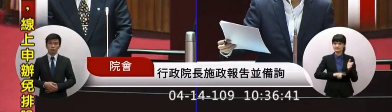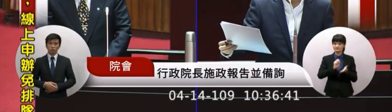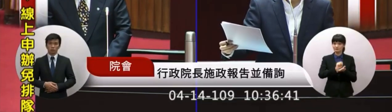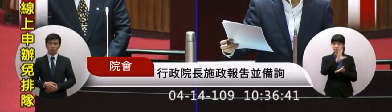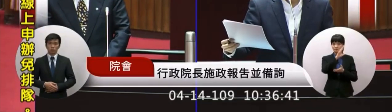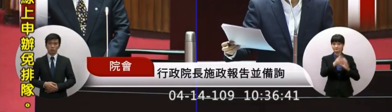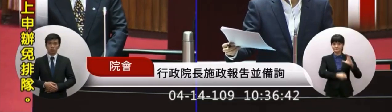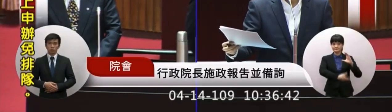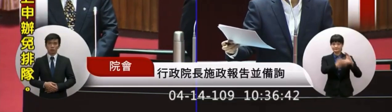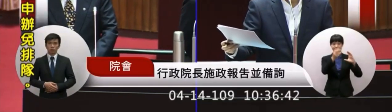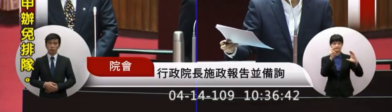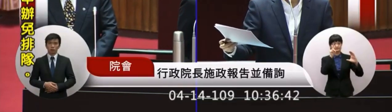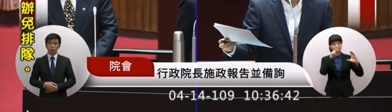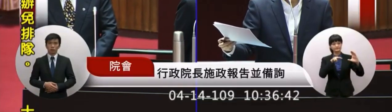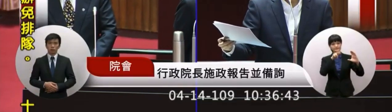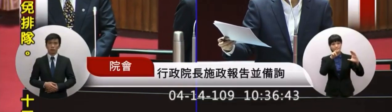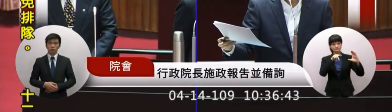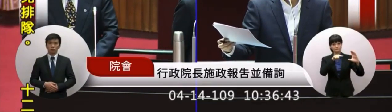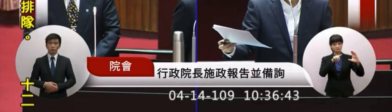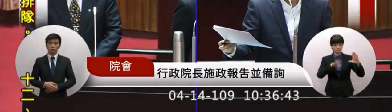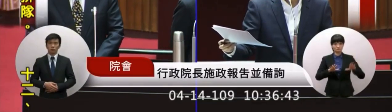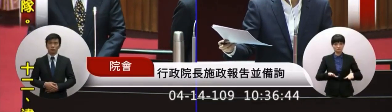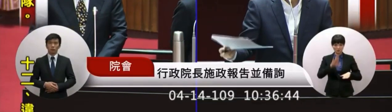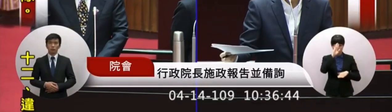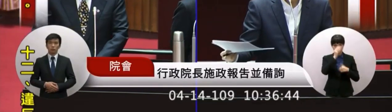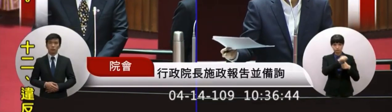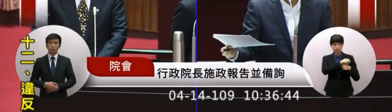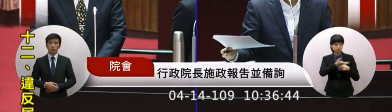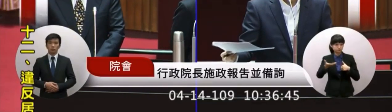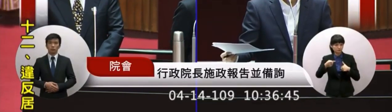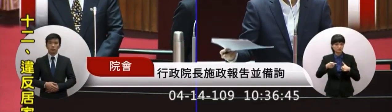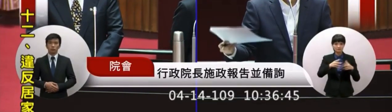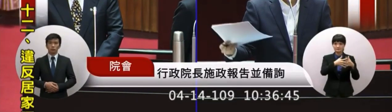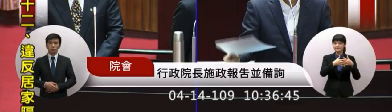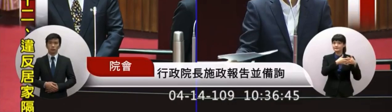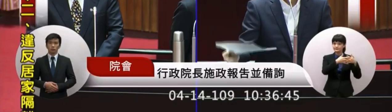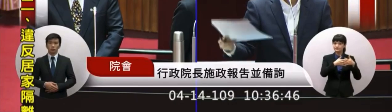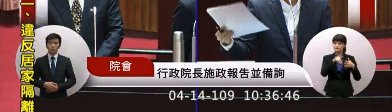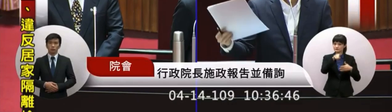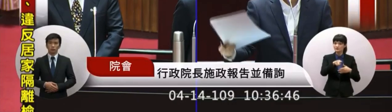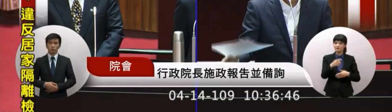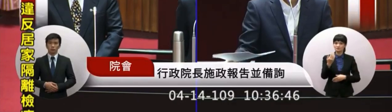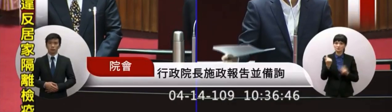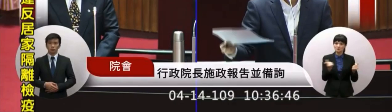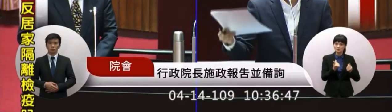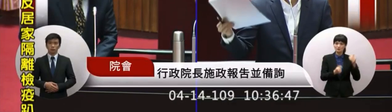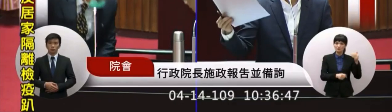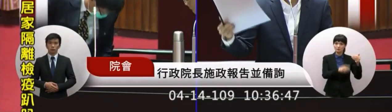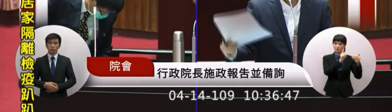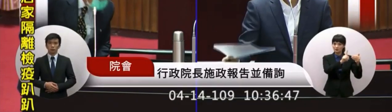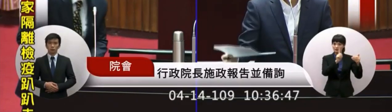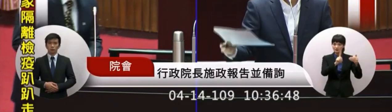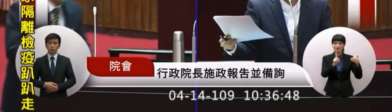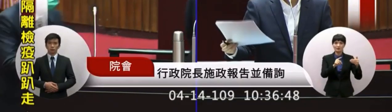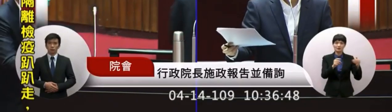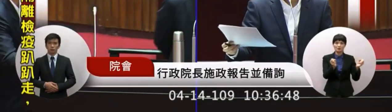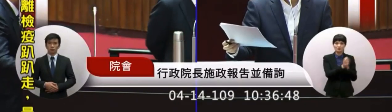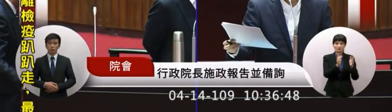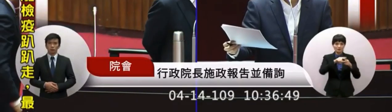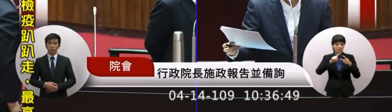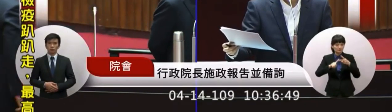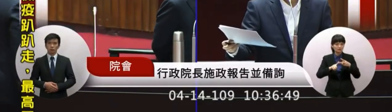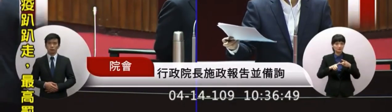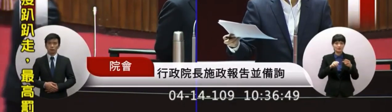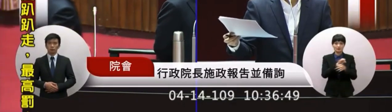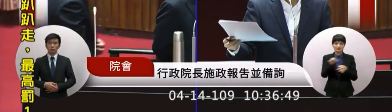哦，就是其实在整个疫情影响之下，在美国他们说是911加金融海啸外加 SARS 的